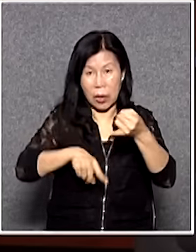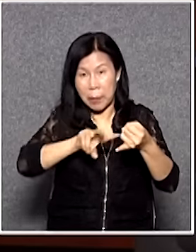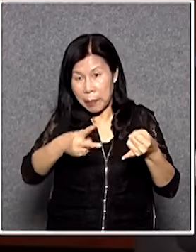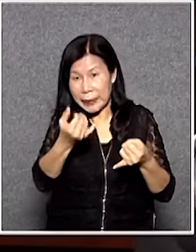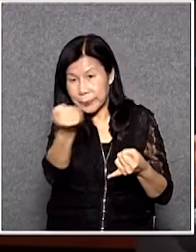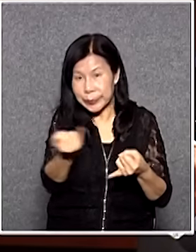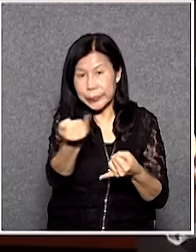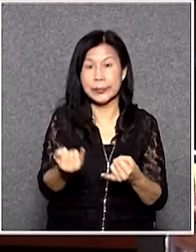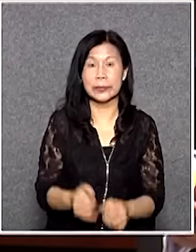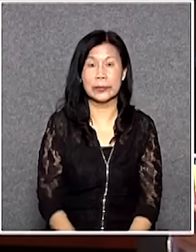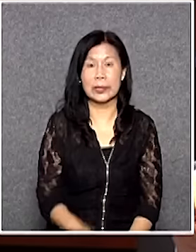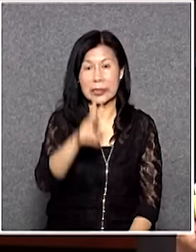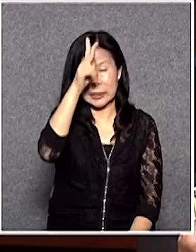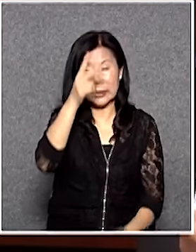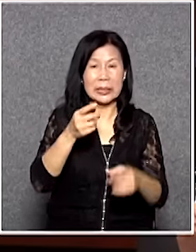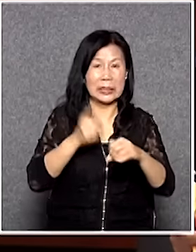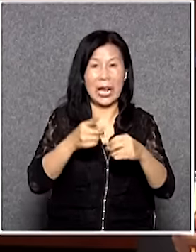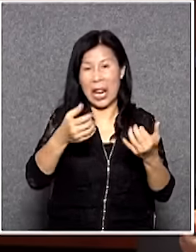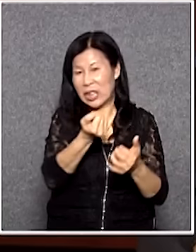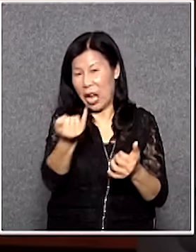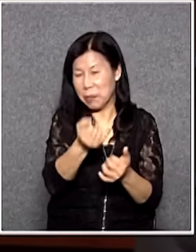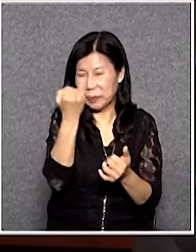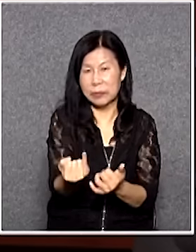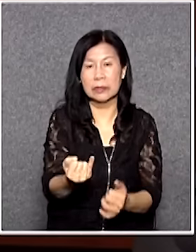聽。呢、這個政府是墮落的，我告訴你，